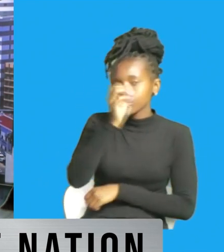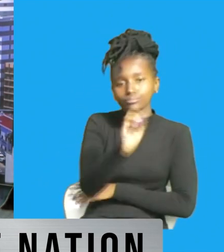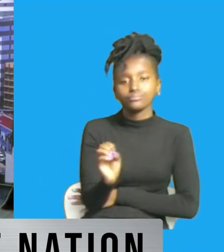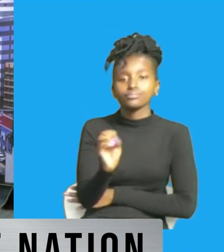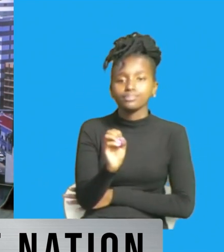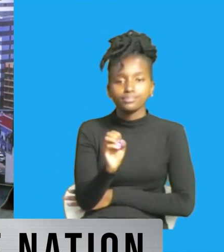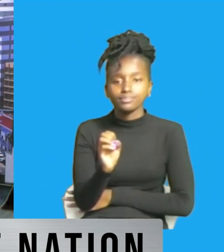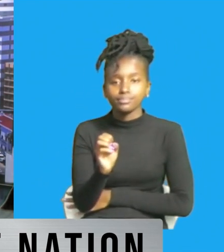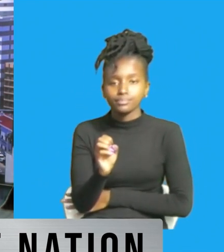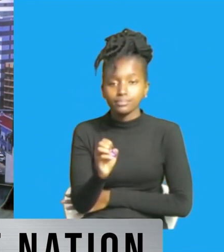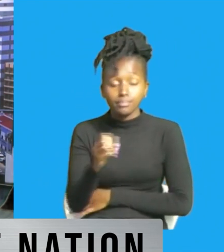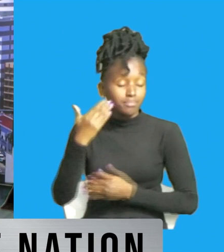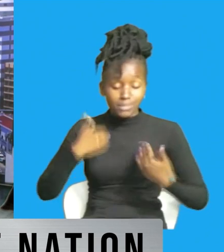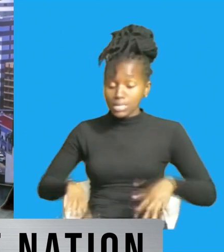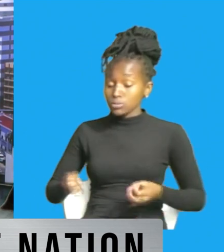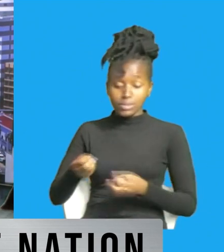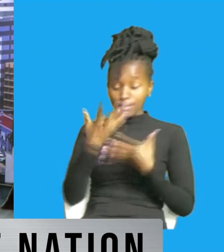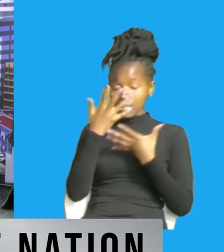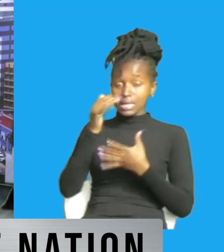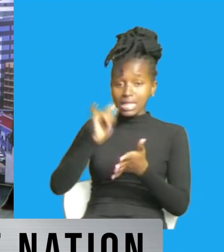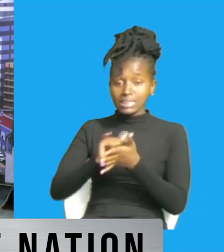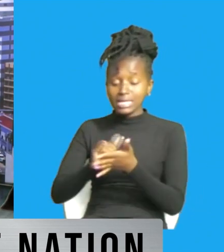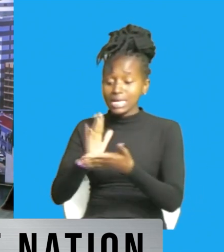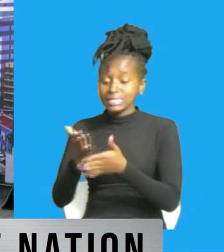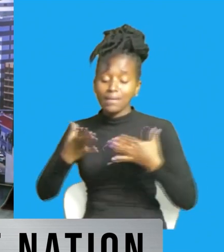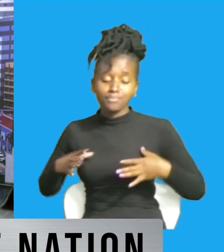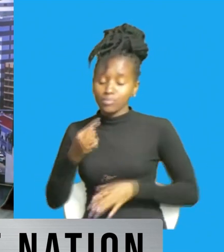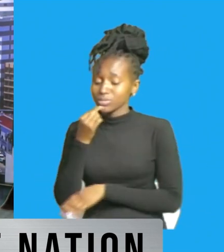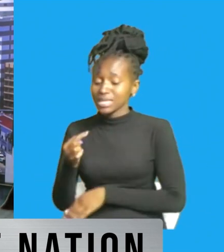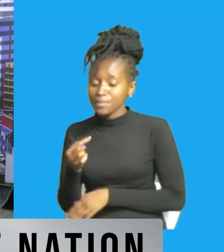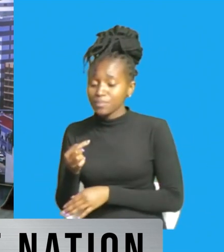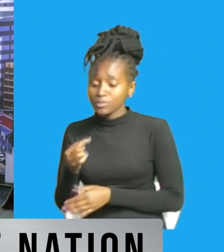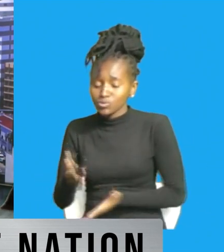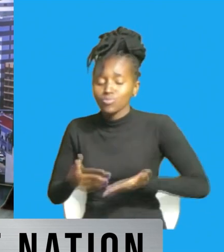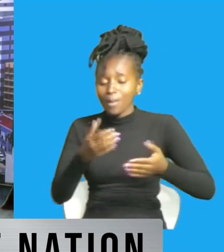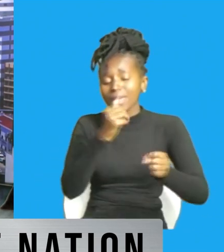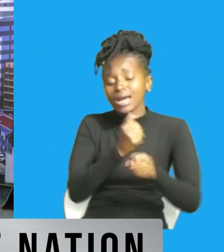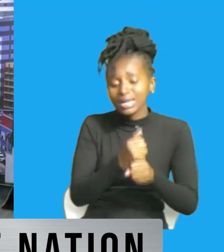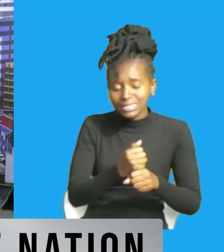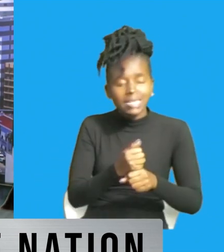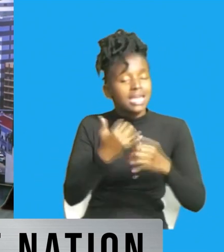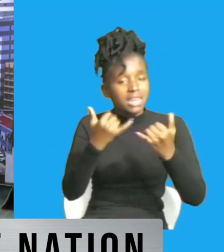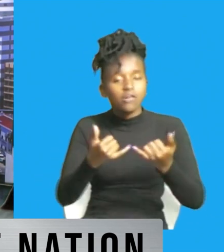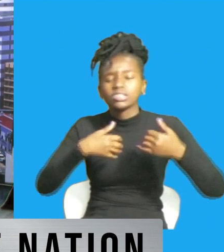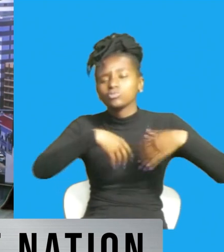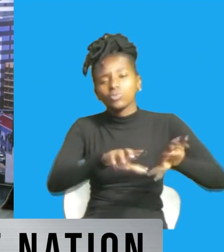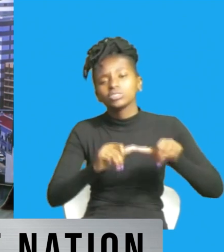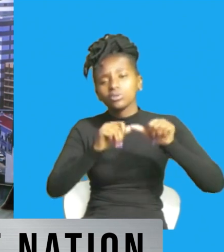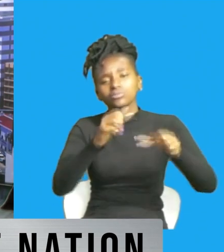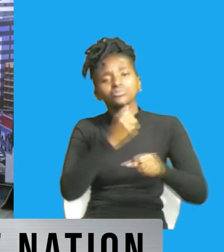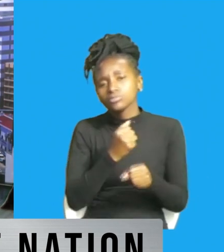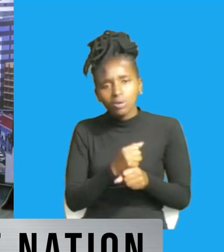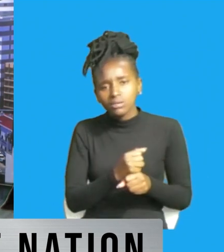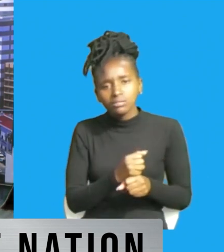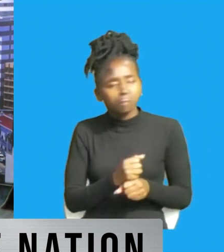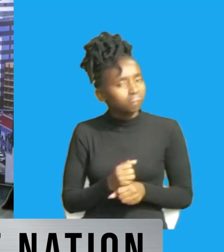surprised that some of them are saying that tumewapatia kazi wafanye, tuwaachie wafanye. si wafanye, hakuna mtu amewazuia kufanya kazi, lakini